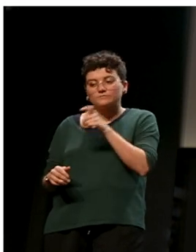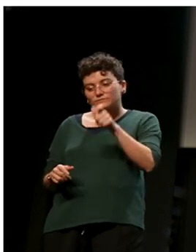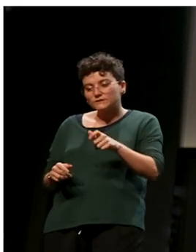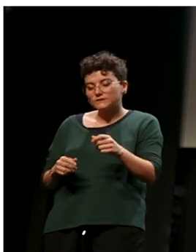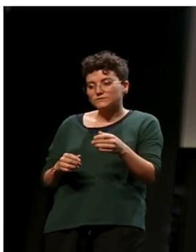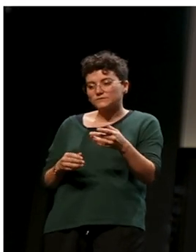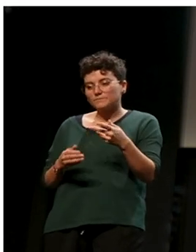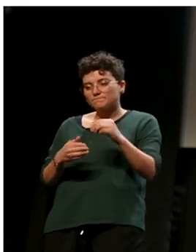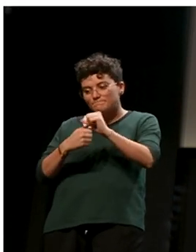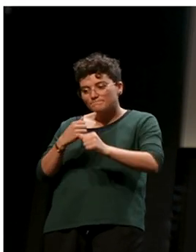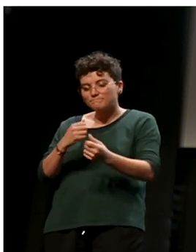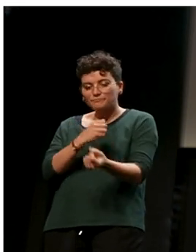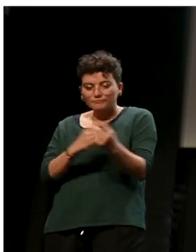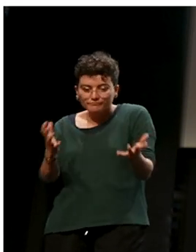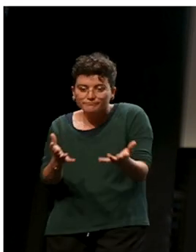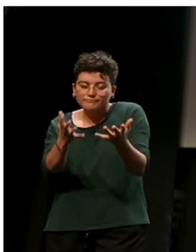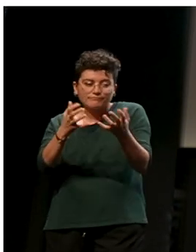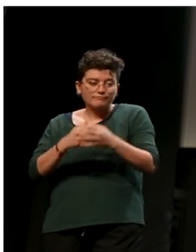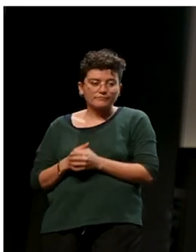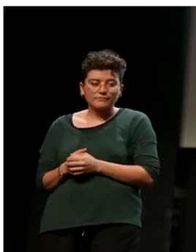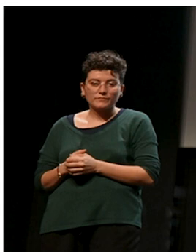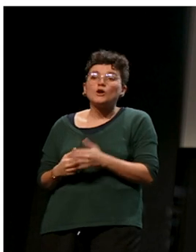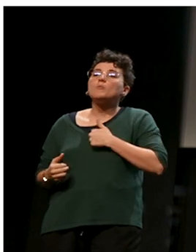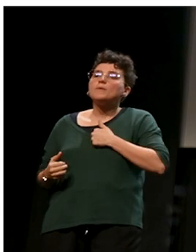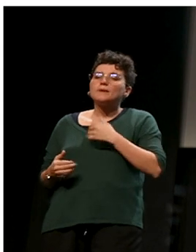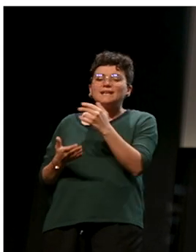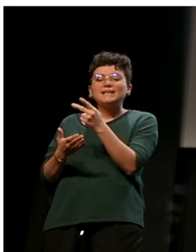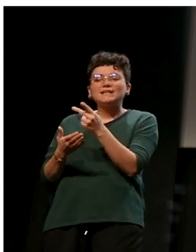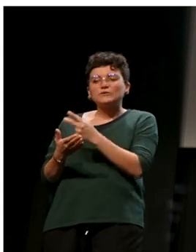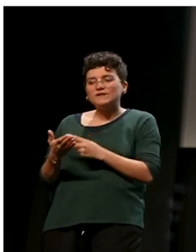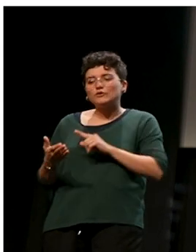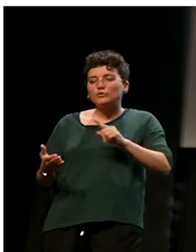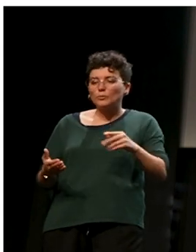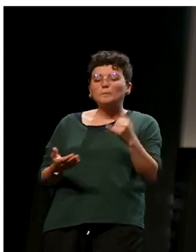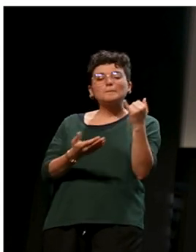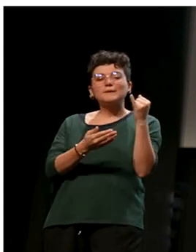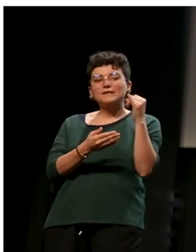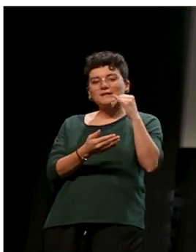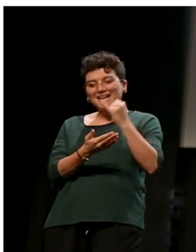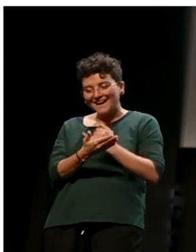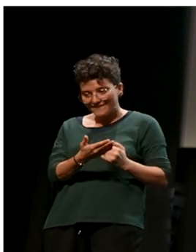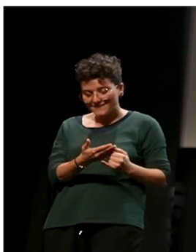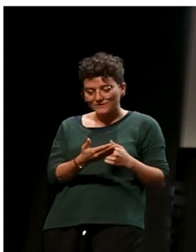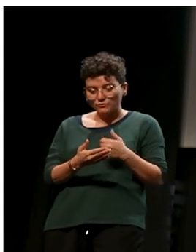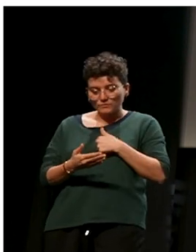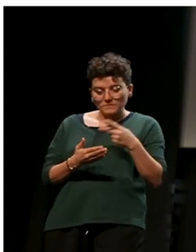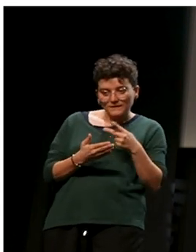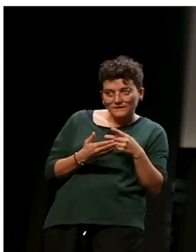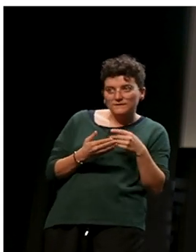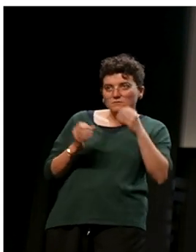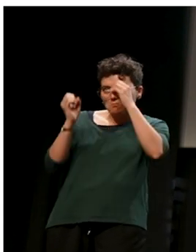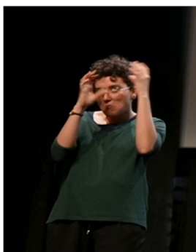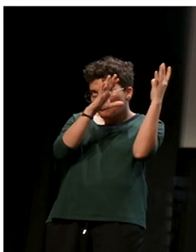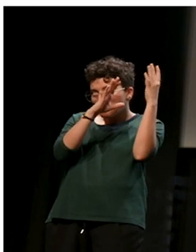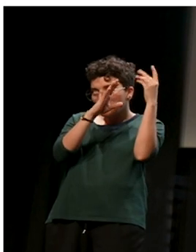finir, je suis pas illustrateur, je suis graphiste, mais je dessine. Moi, je réfléchis en dessinant. Donc moi, mais dans ma tête, mes petits